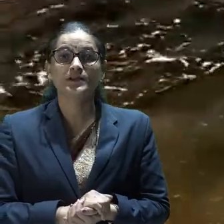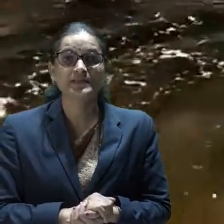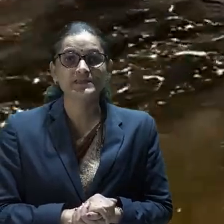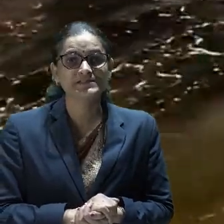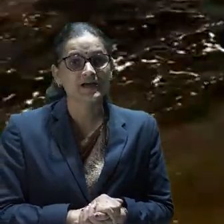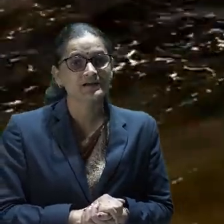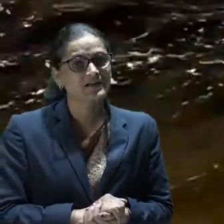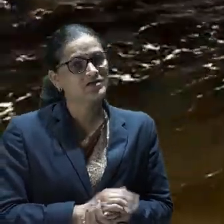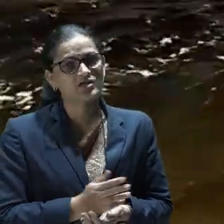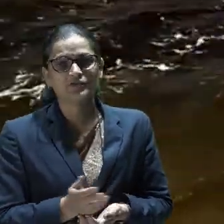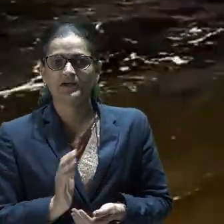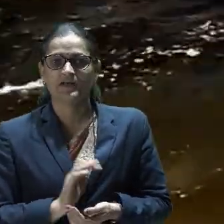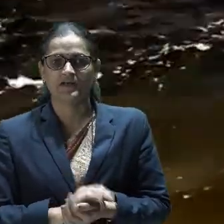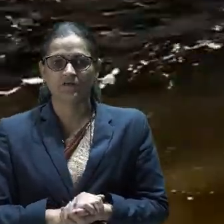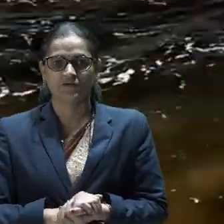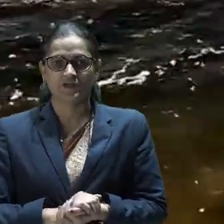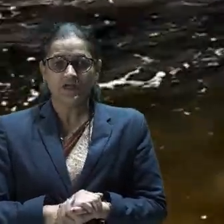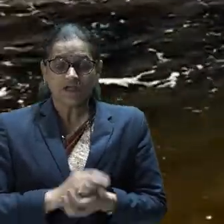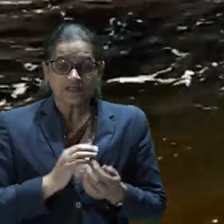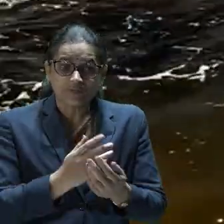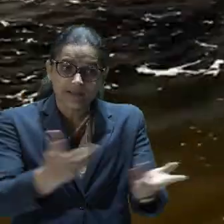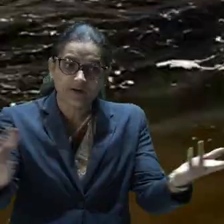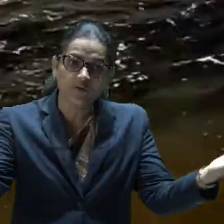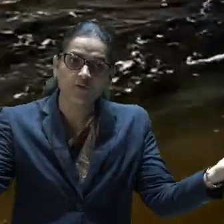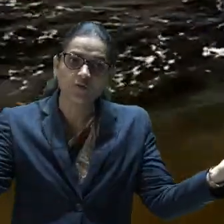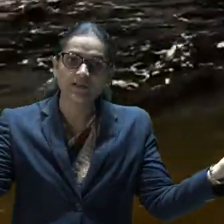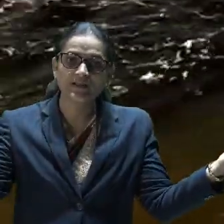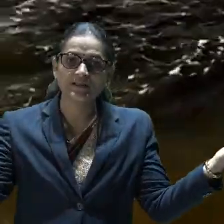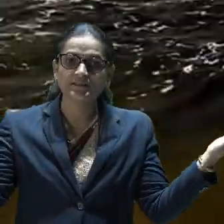प्रेम काय ते कुणा न ठाऊ नदी सागरा जीव कालाव,